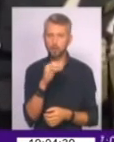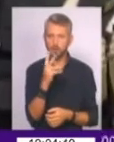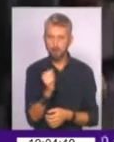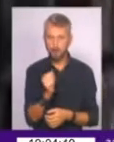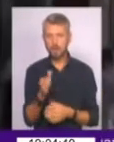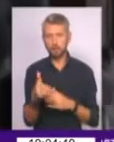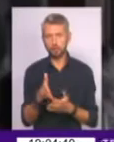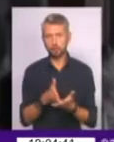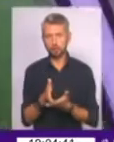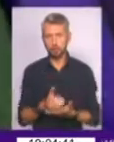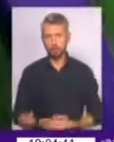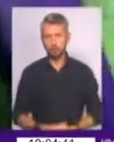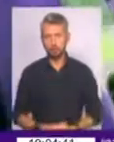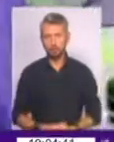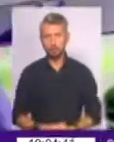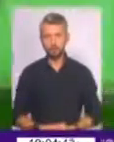напрямку.